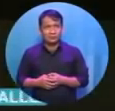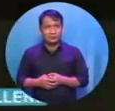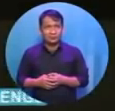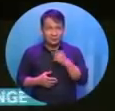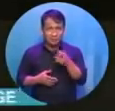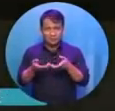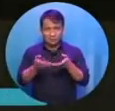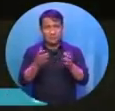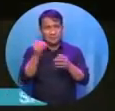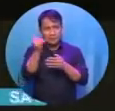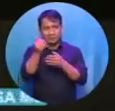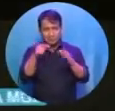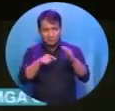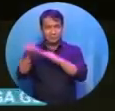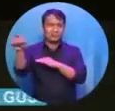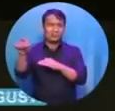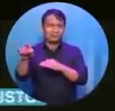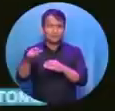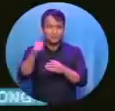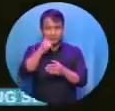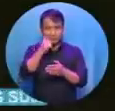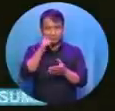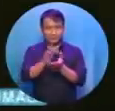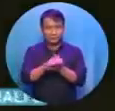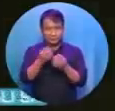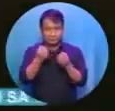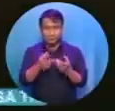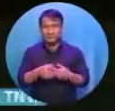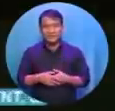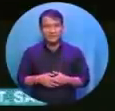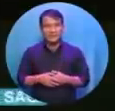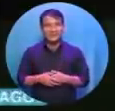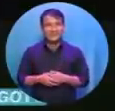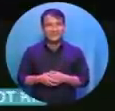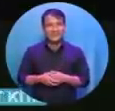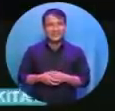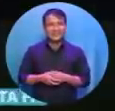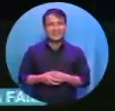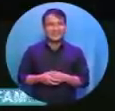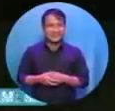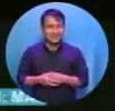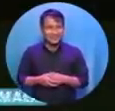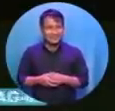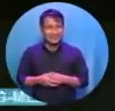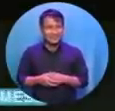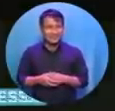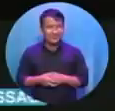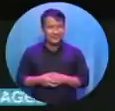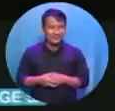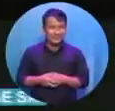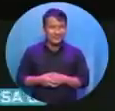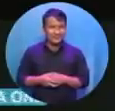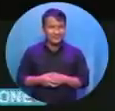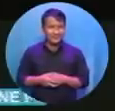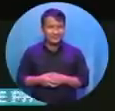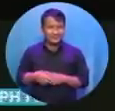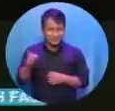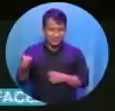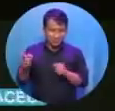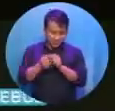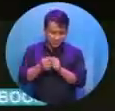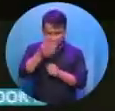O, oh, ayan po, tumatakas ang kanyang kabit. O, oh, ayan na po. Ito po, huling-huli sakto. O, oh, ayan to pa yung mga magulang